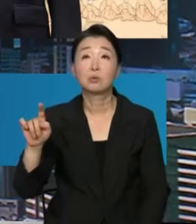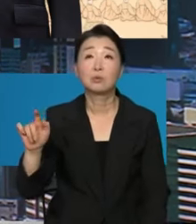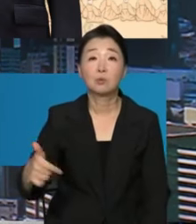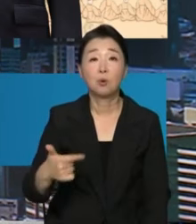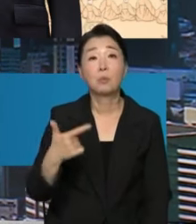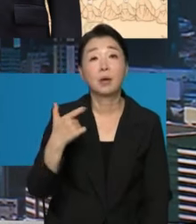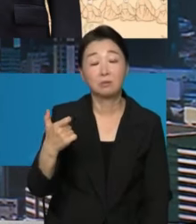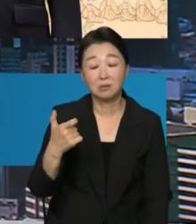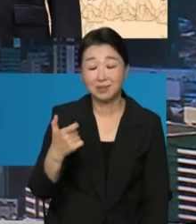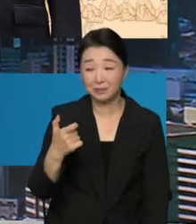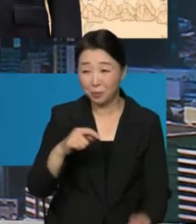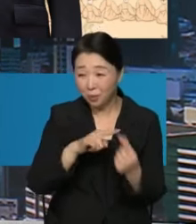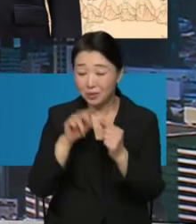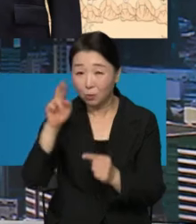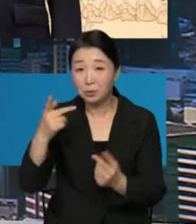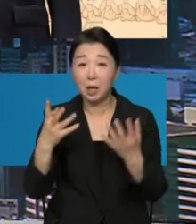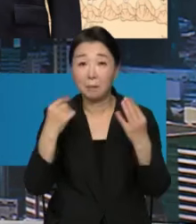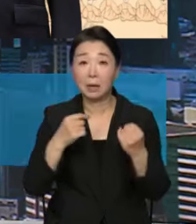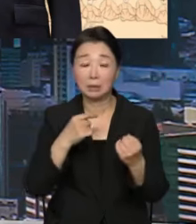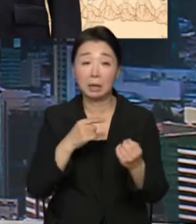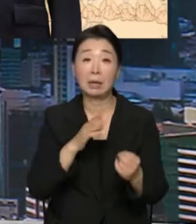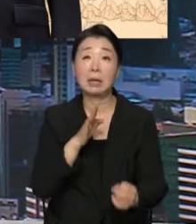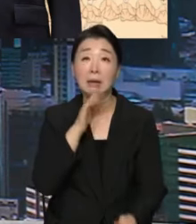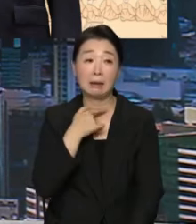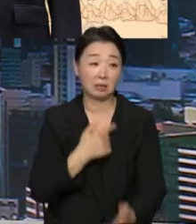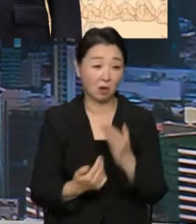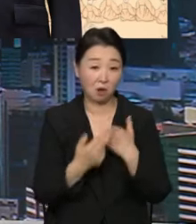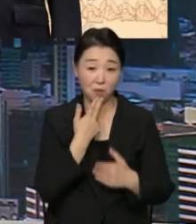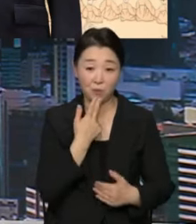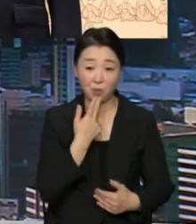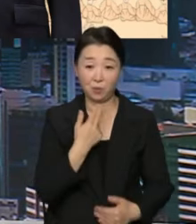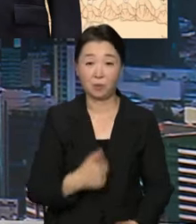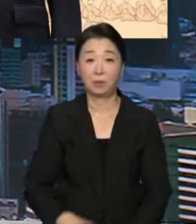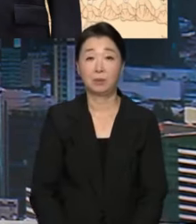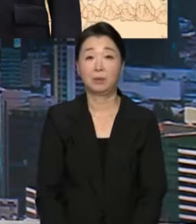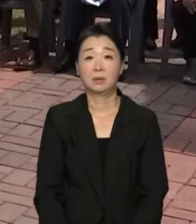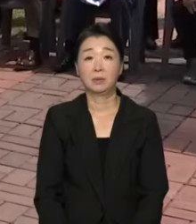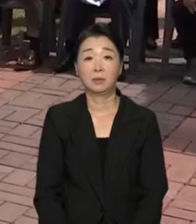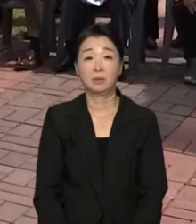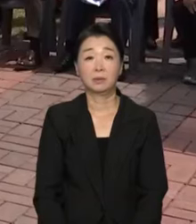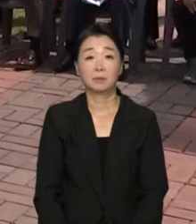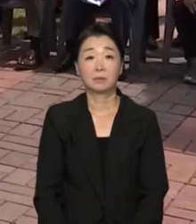있었습니다. 실무 경험 역시 전혀 없었습니다. 김필준 기자가 취재했습니다.